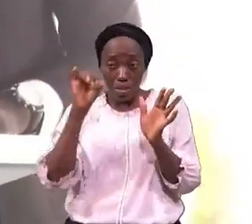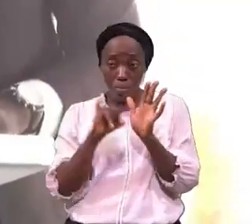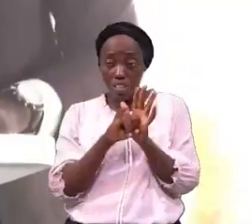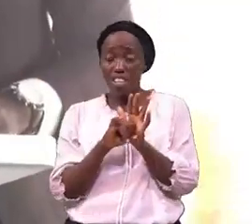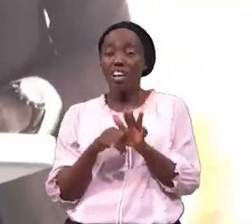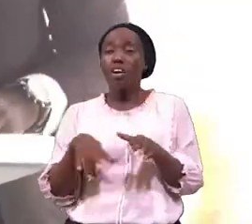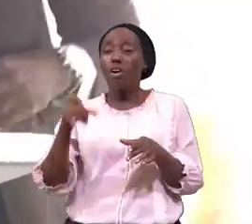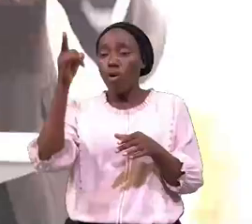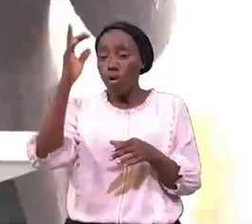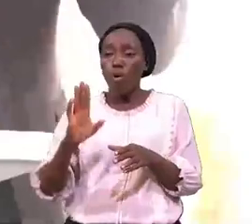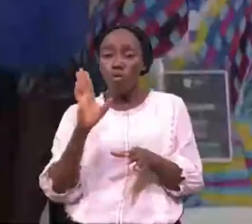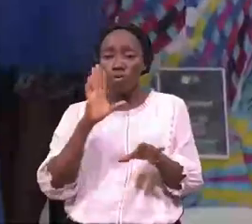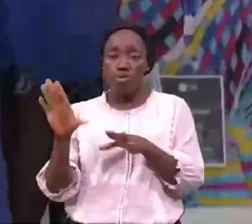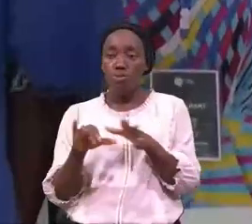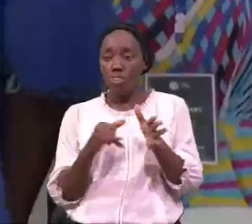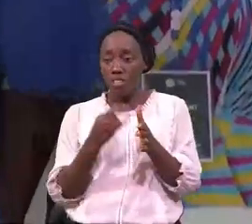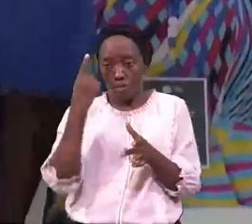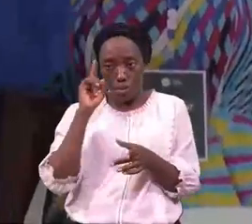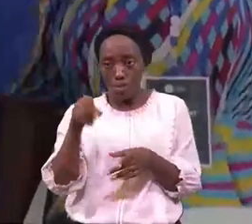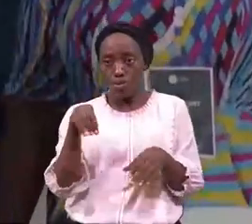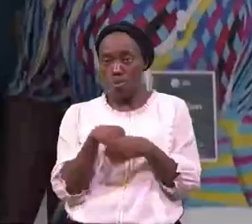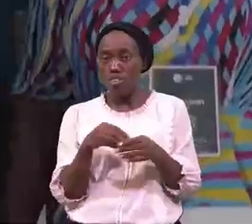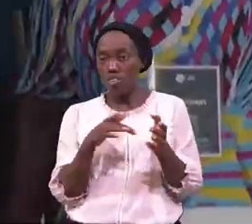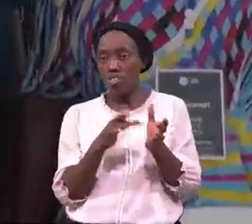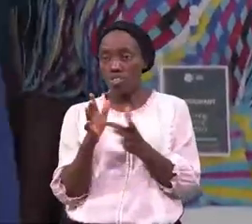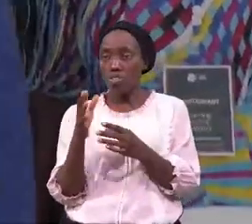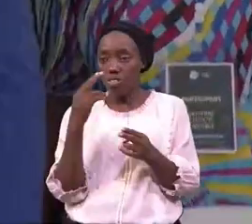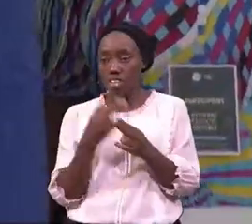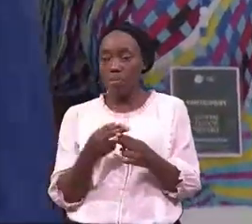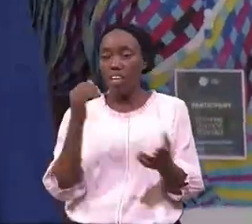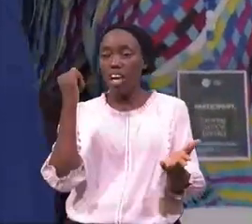Dieu le fera pour toi au nom de Jésus.